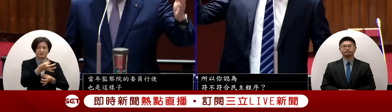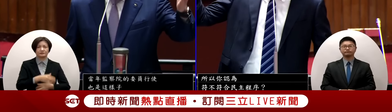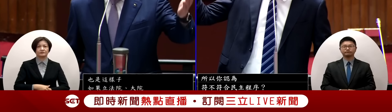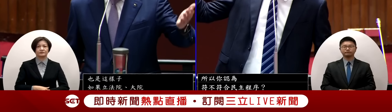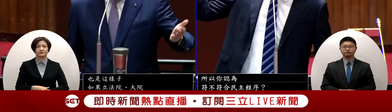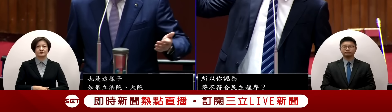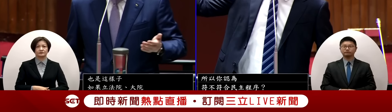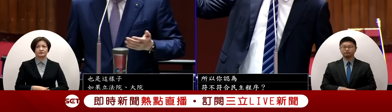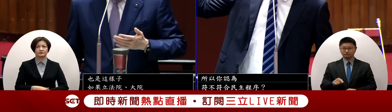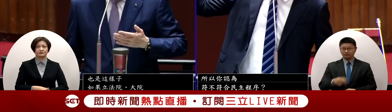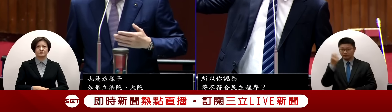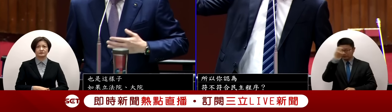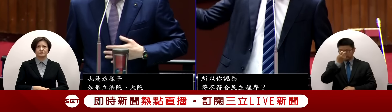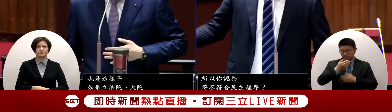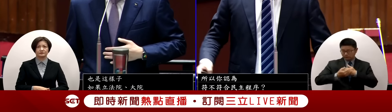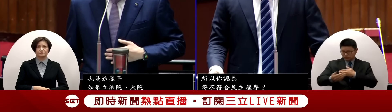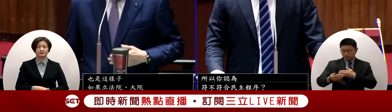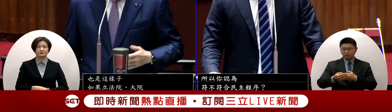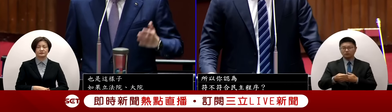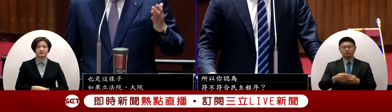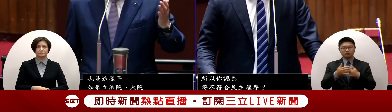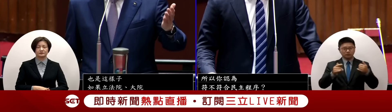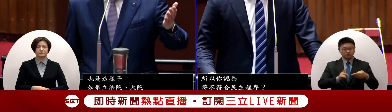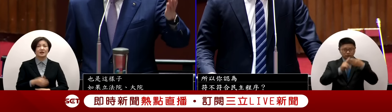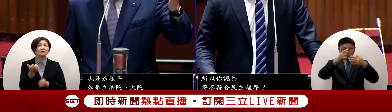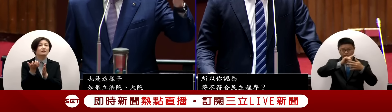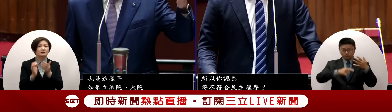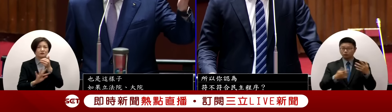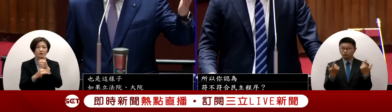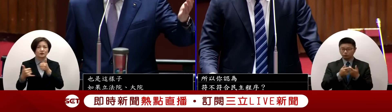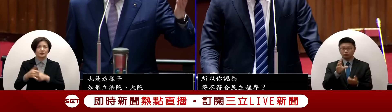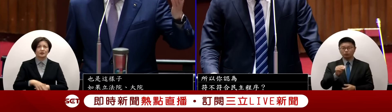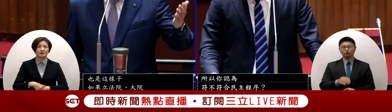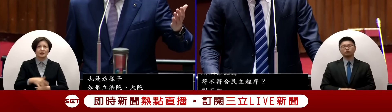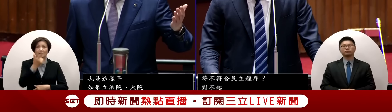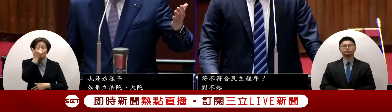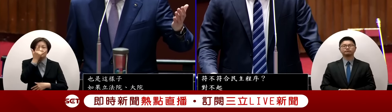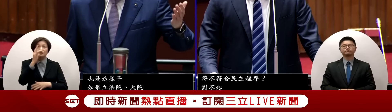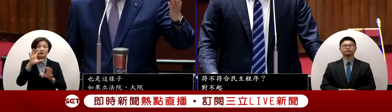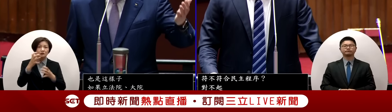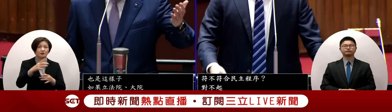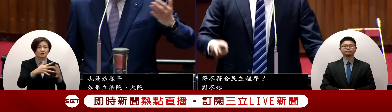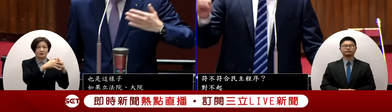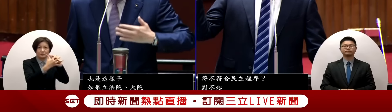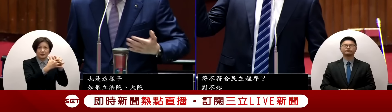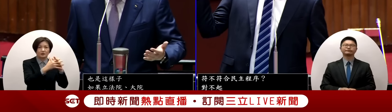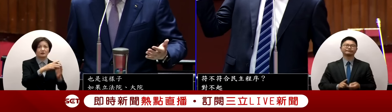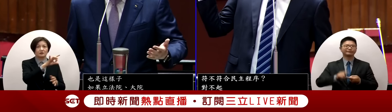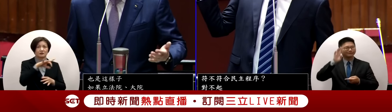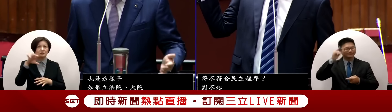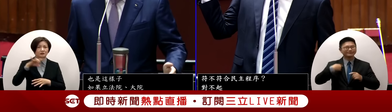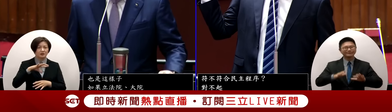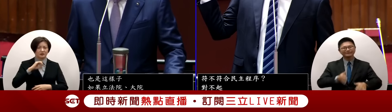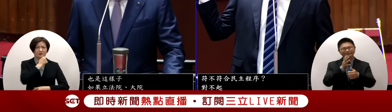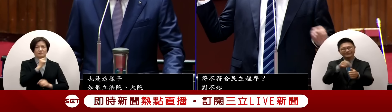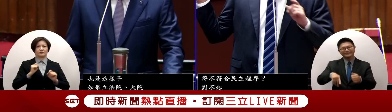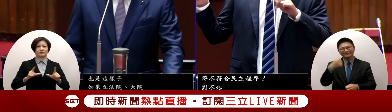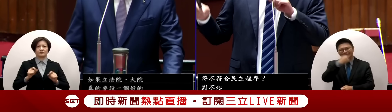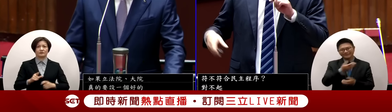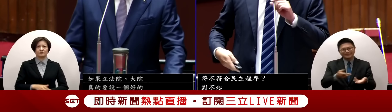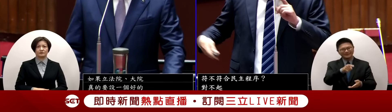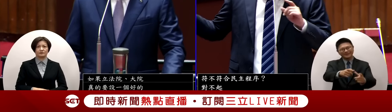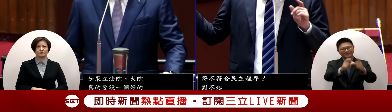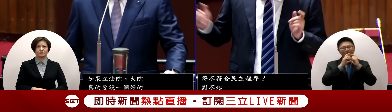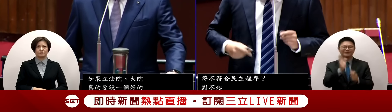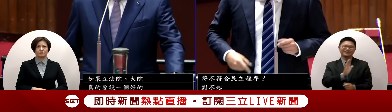这样的符像刚刚这样的审查有没有符合民主程序？ 刚刚委员拿德国、美国的。那 对不起，我现在用台湾的例子问你，你又不